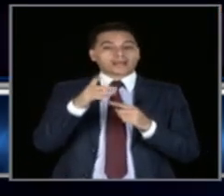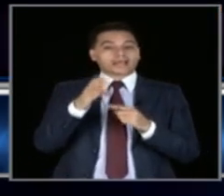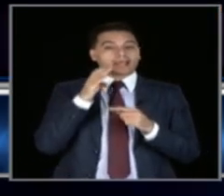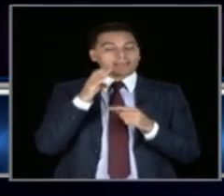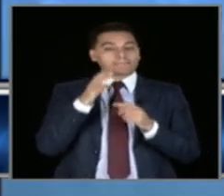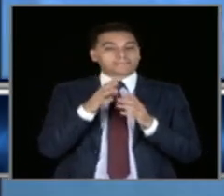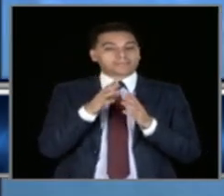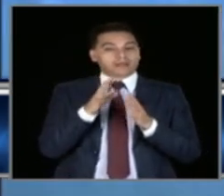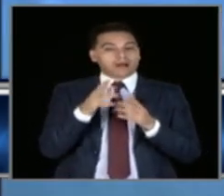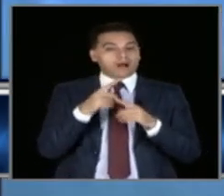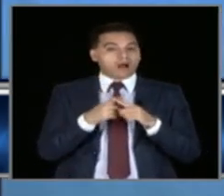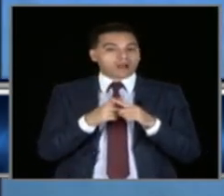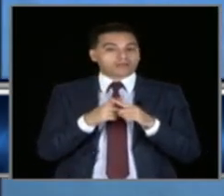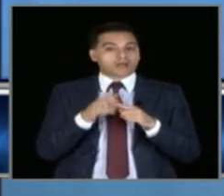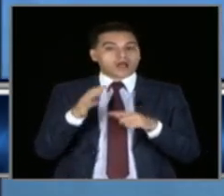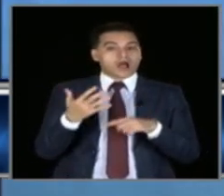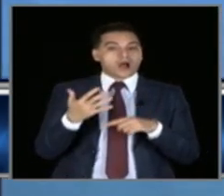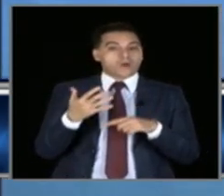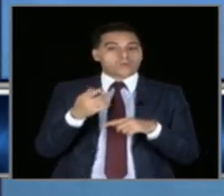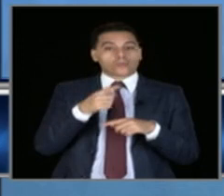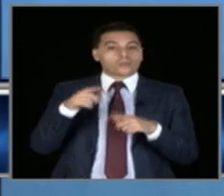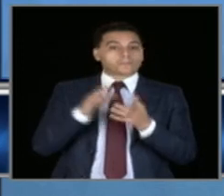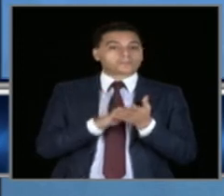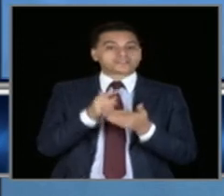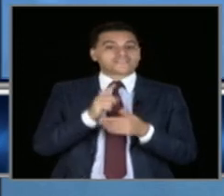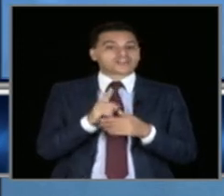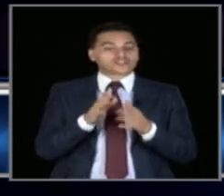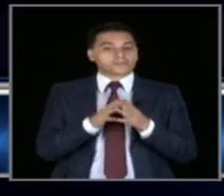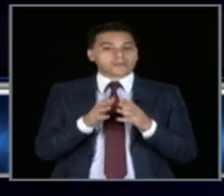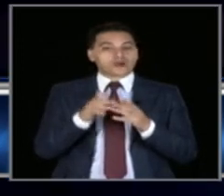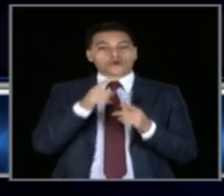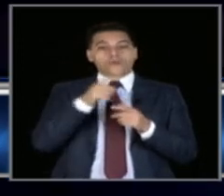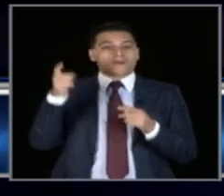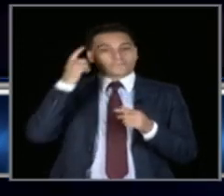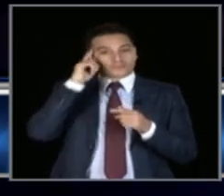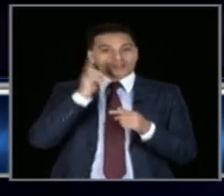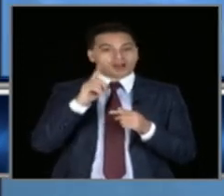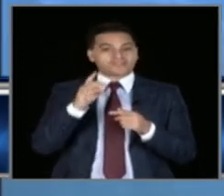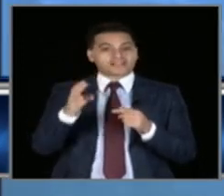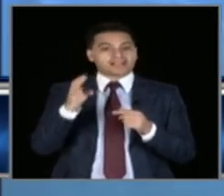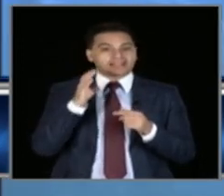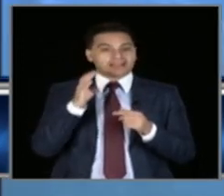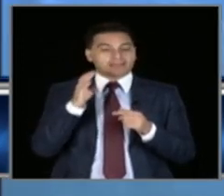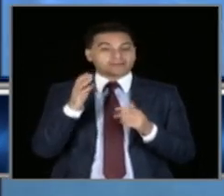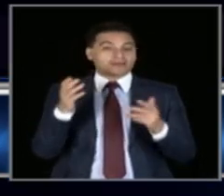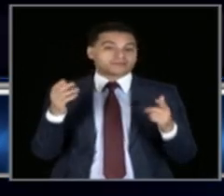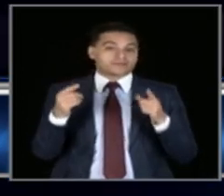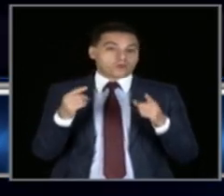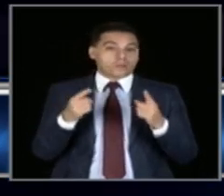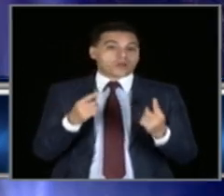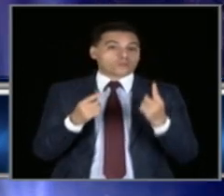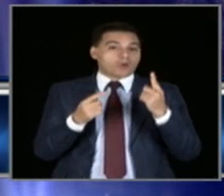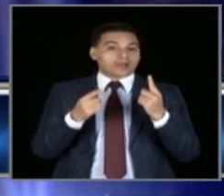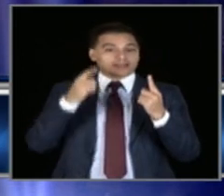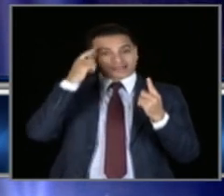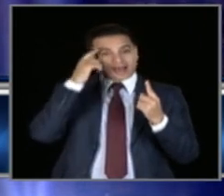تبقى غلط، حد سقفلك، معناها إن هما مش عارفين الإجابة، هو الوحيد اللي